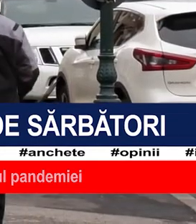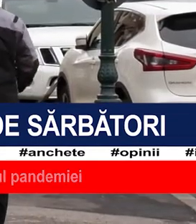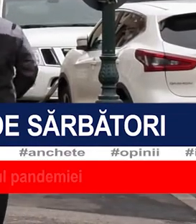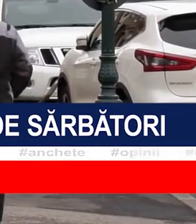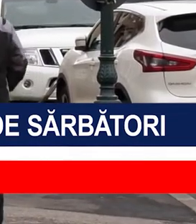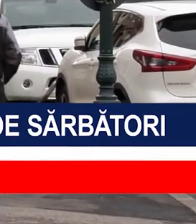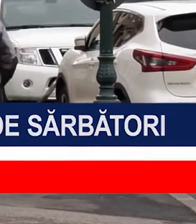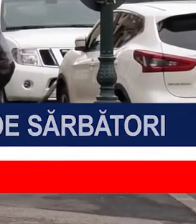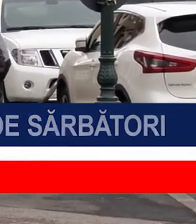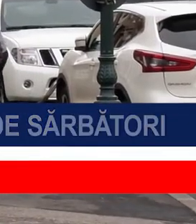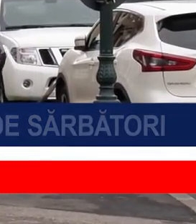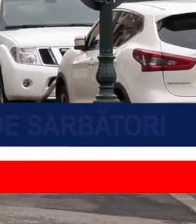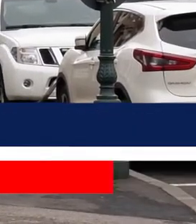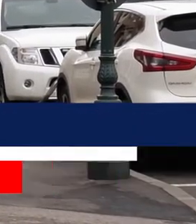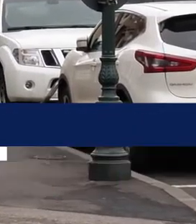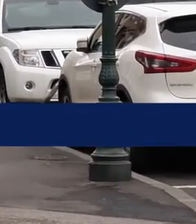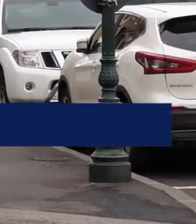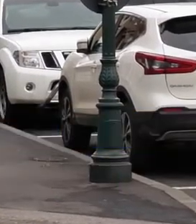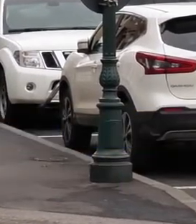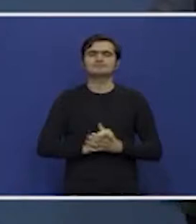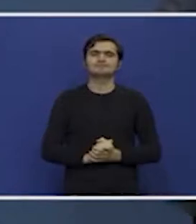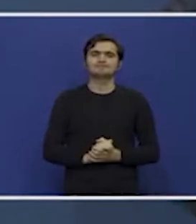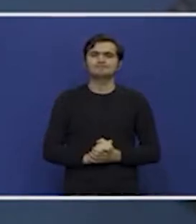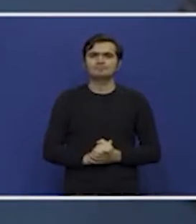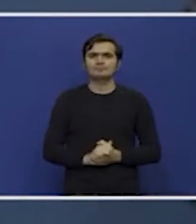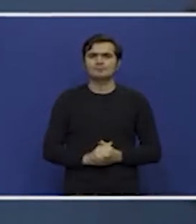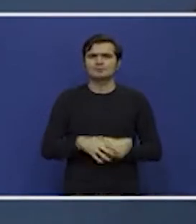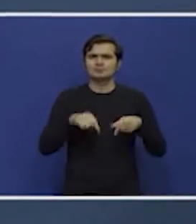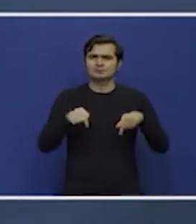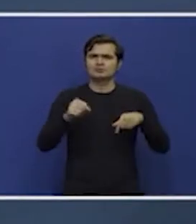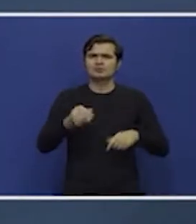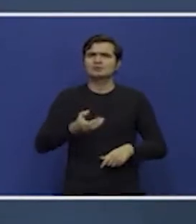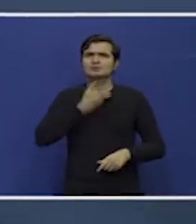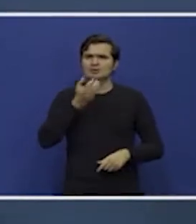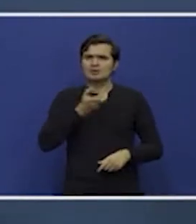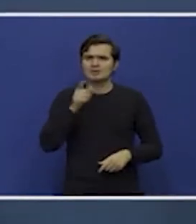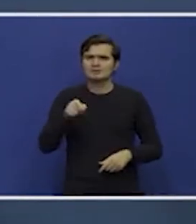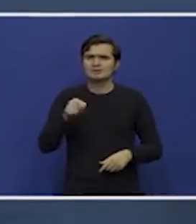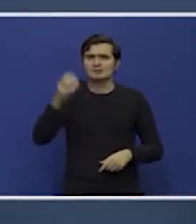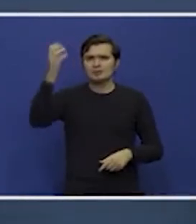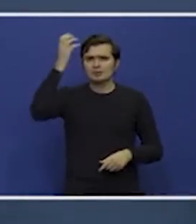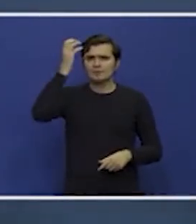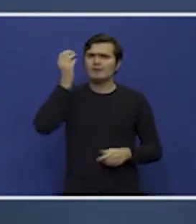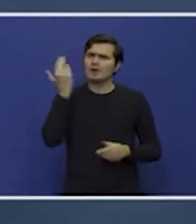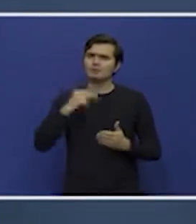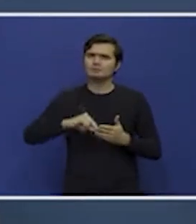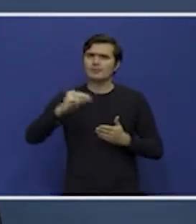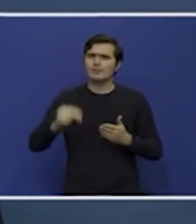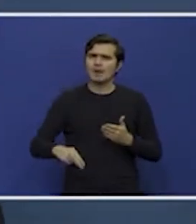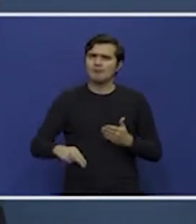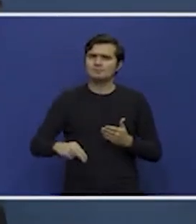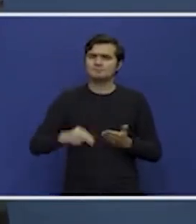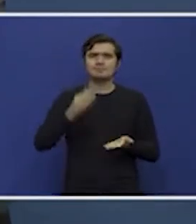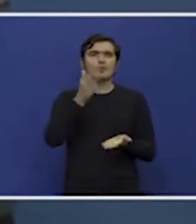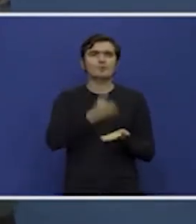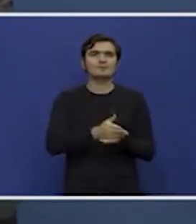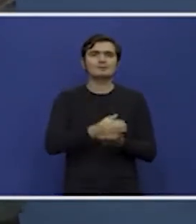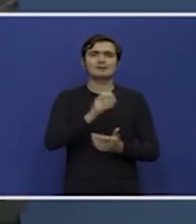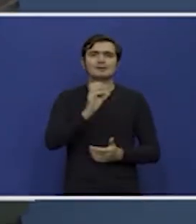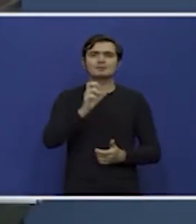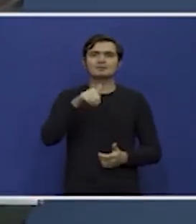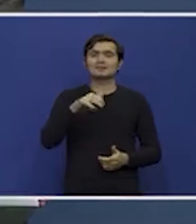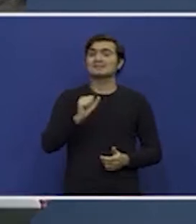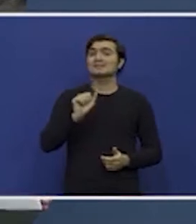cu populația cât și cu operatorii economici. În această ședință de guvern a fost aprobată hotărârea